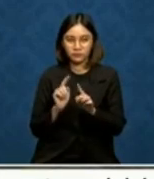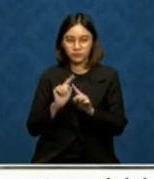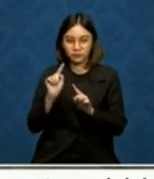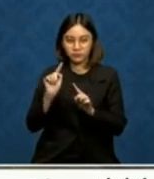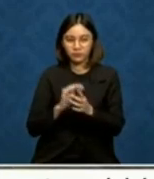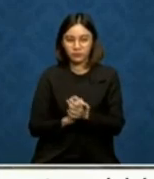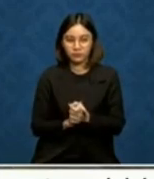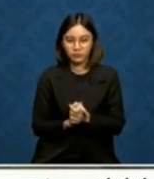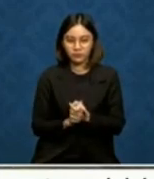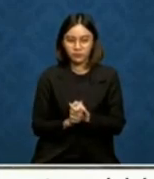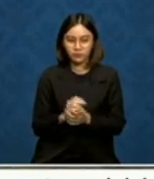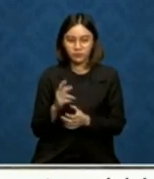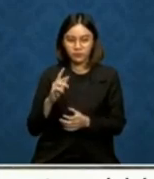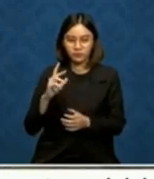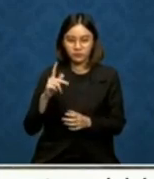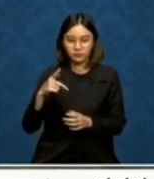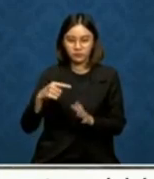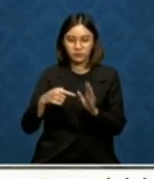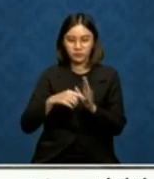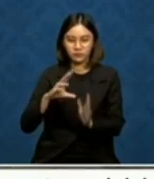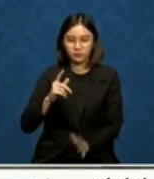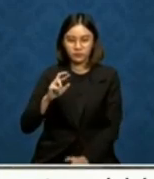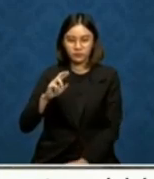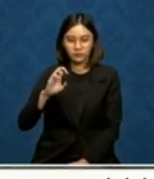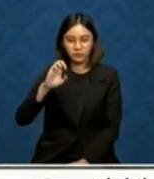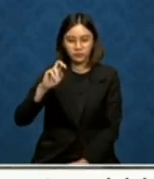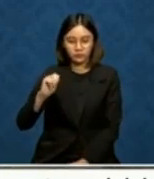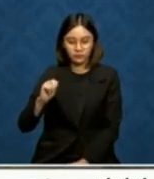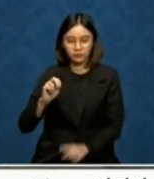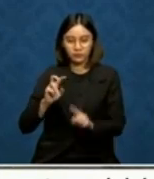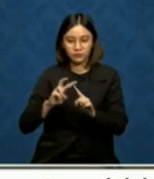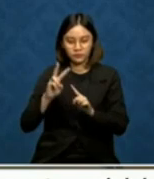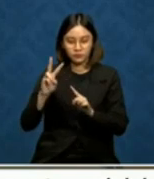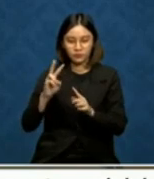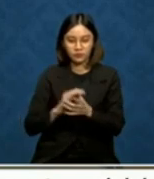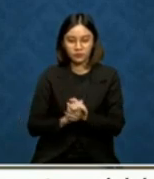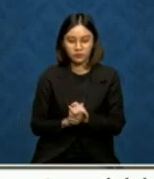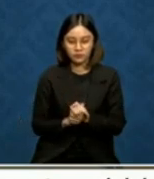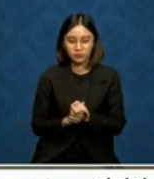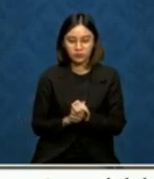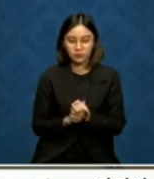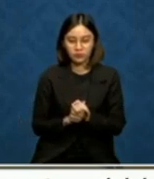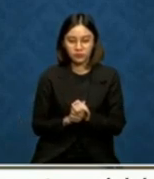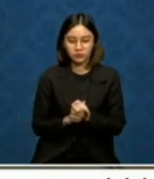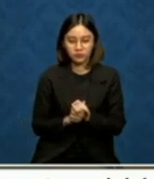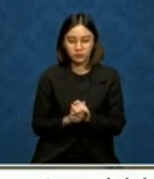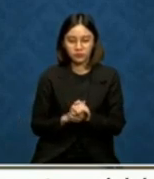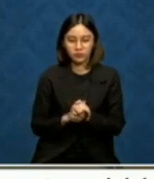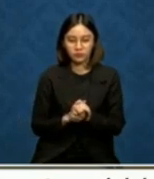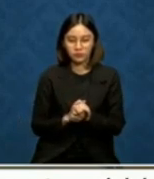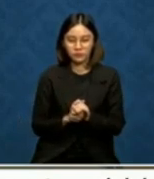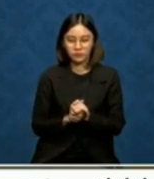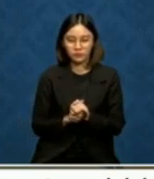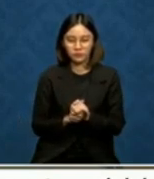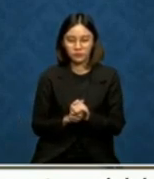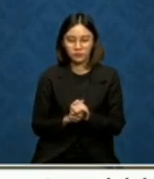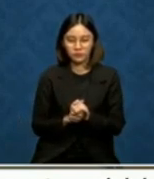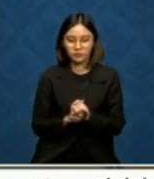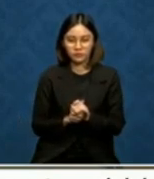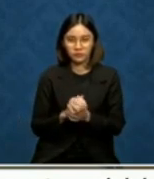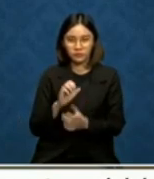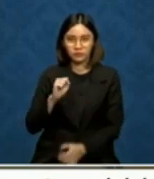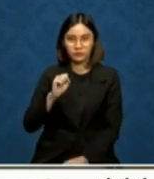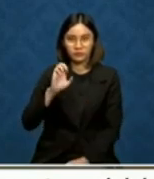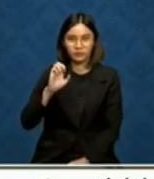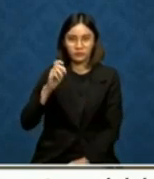1นางสาวพัชรินทร์ซัมศิริพงศ์2ผู้ช่วยศาสตราจารย์พันตำรวจเอกหญิงศรี